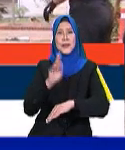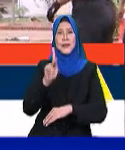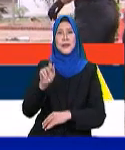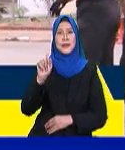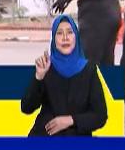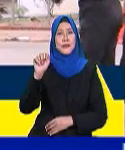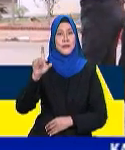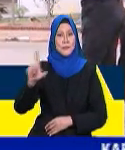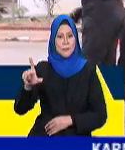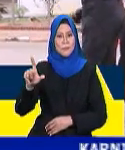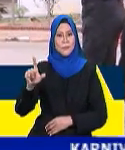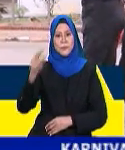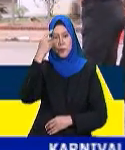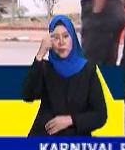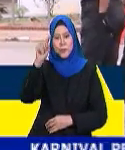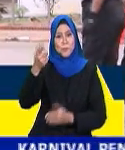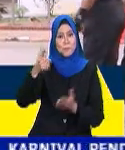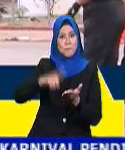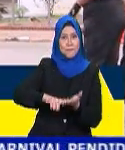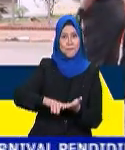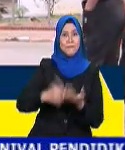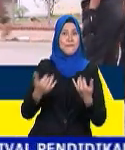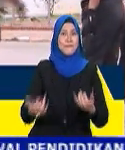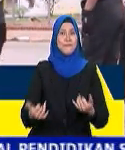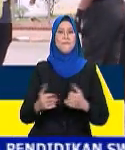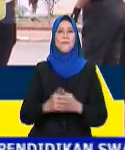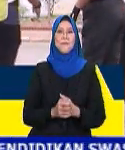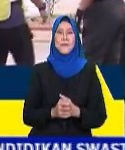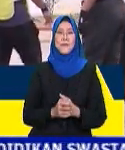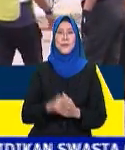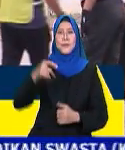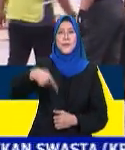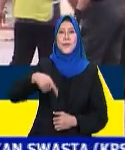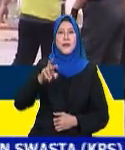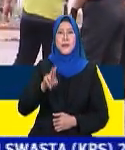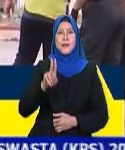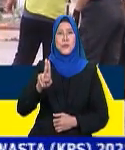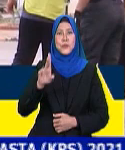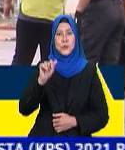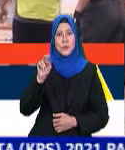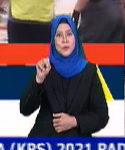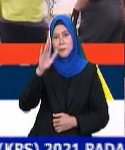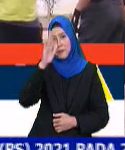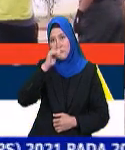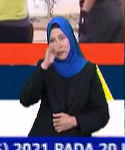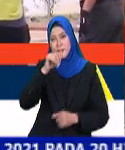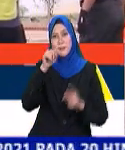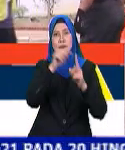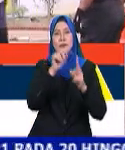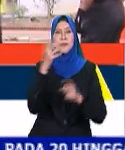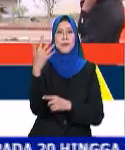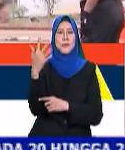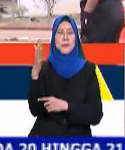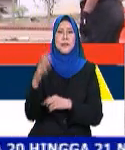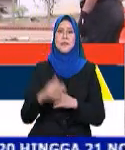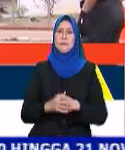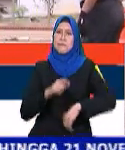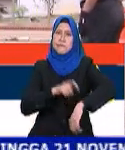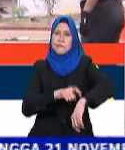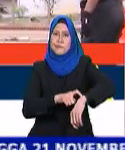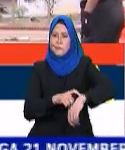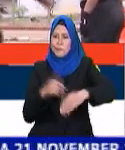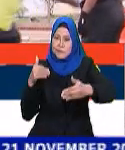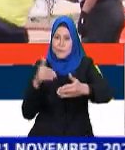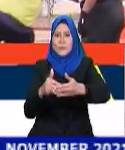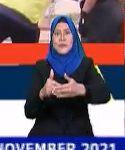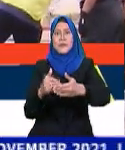bagi membawakan kepada anda perkembangan semasa bersempena dengan PRU Dun Melaka ke-15. Hanya berbaki lagi beberapa